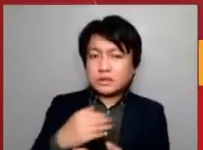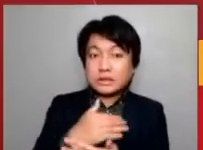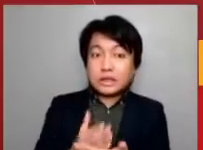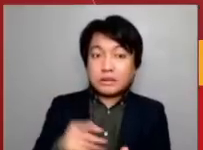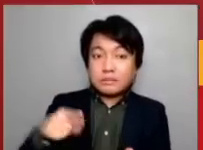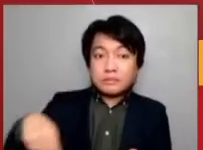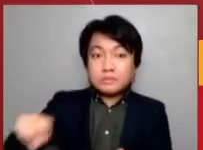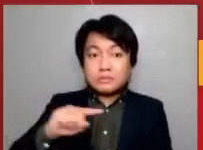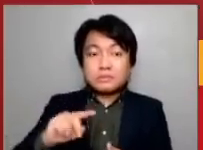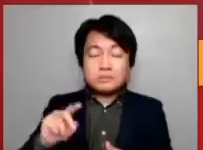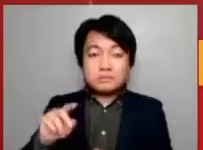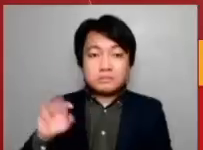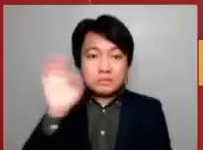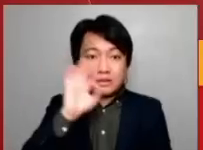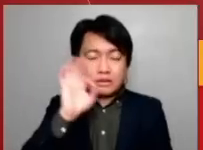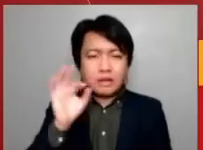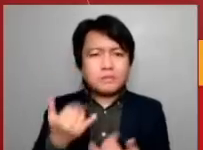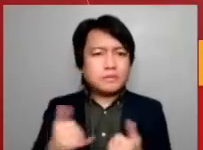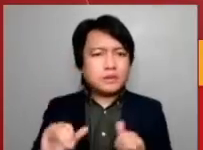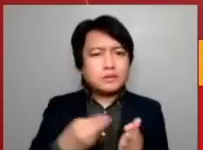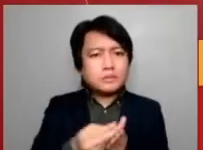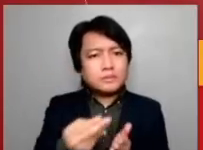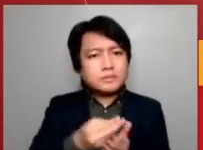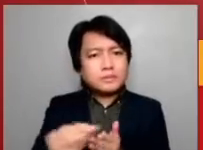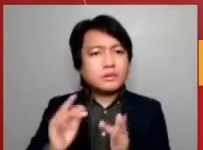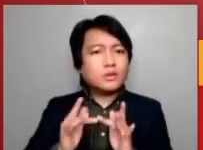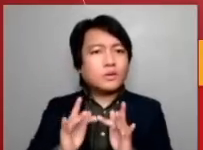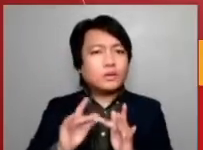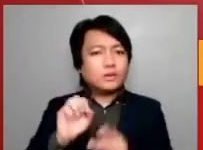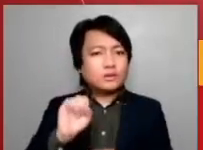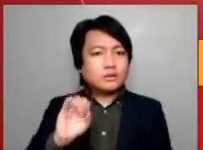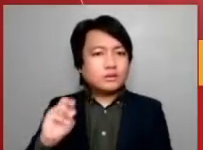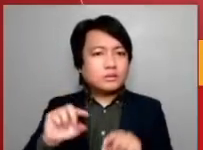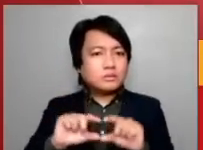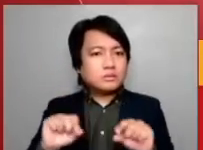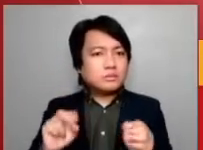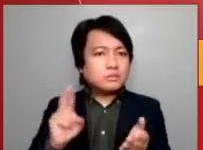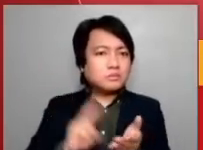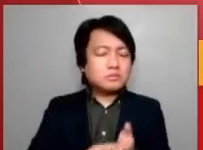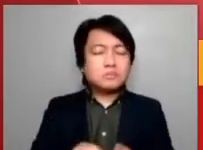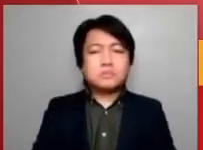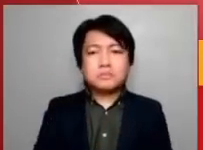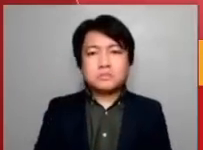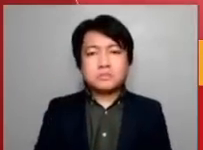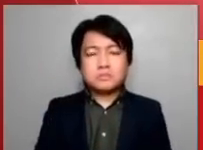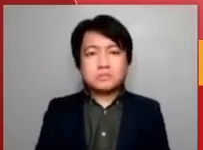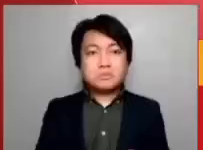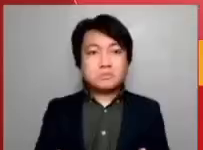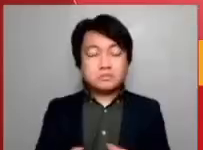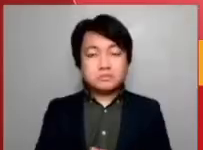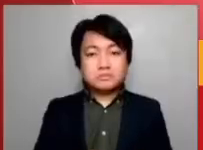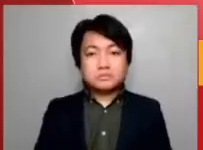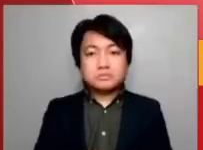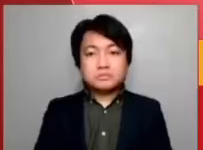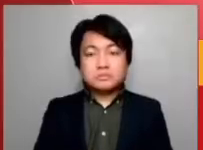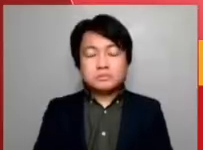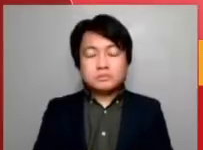ba'y bumibili pa ng SIM online para registered na raw, di ba,